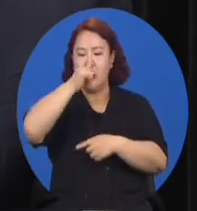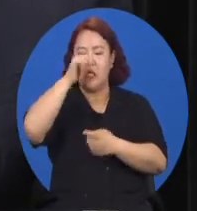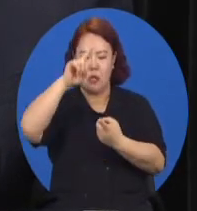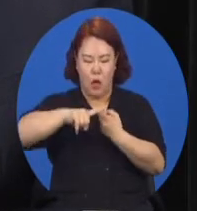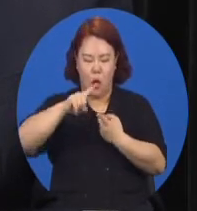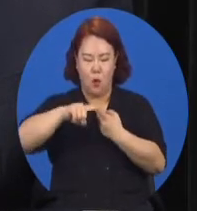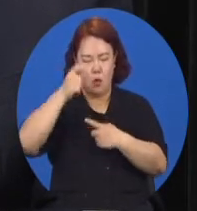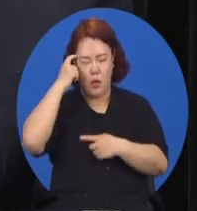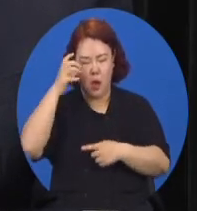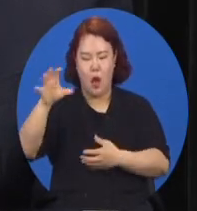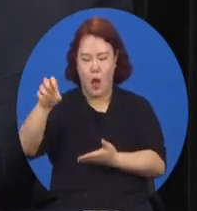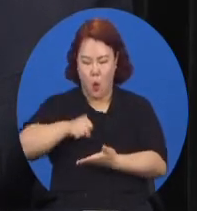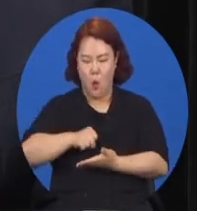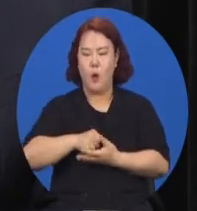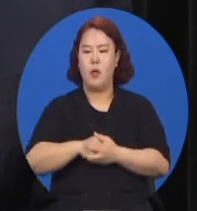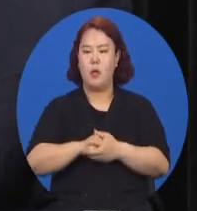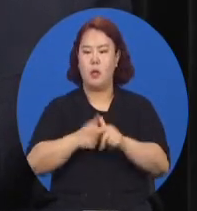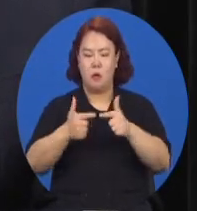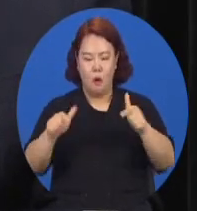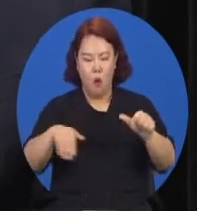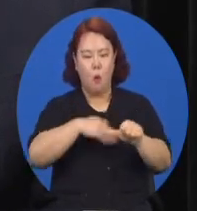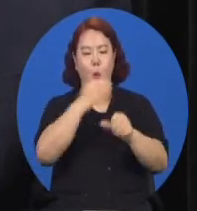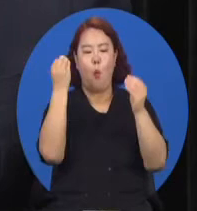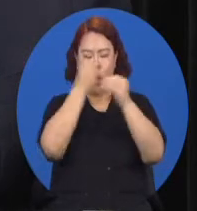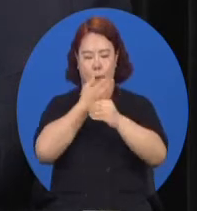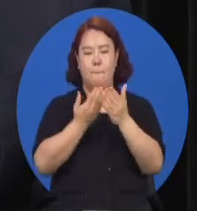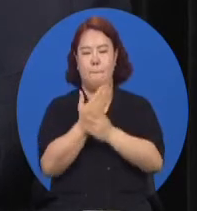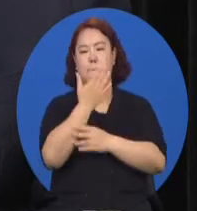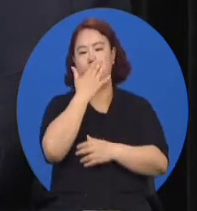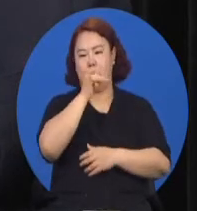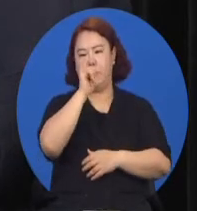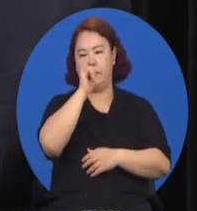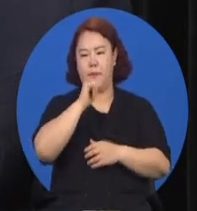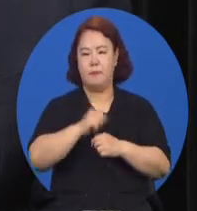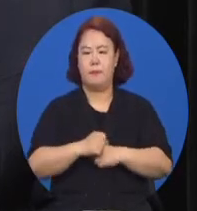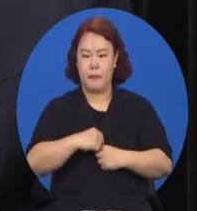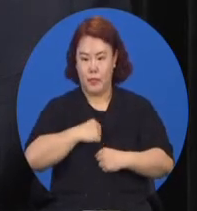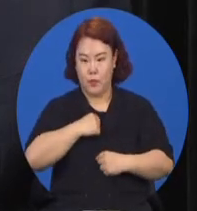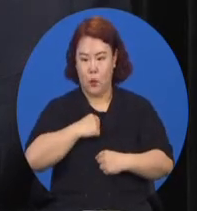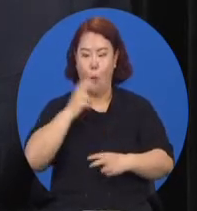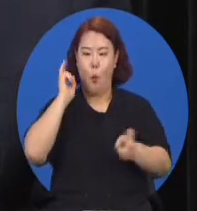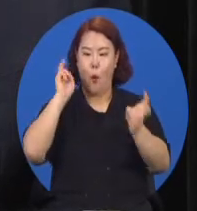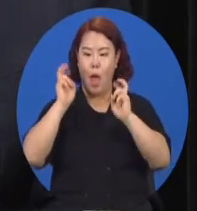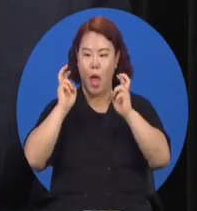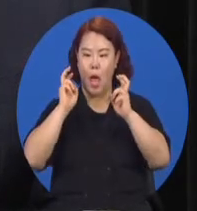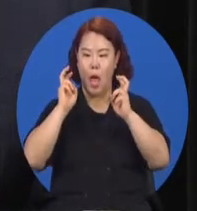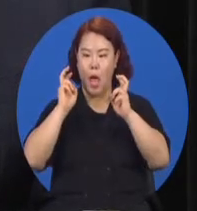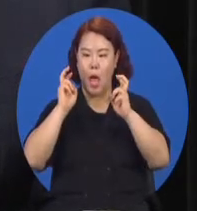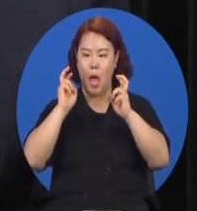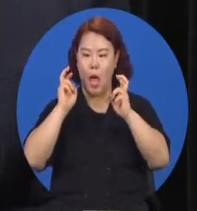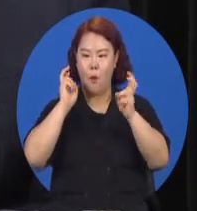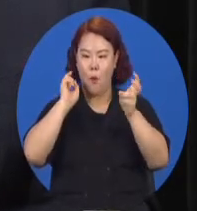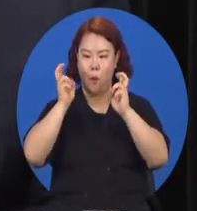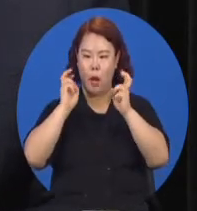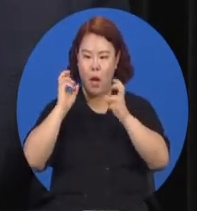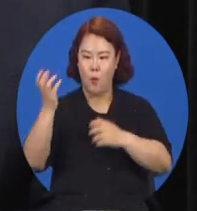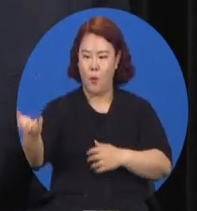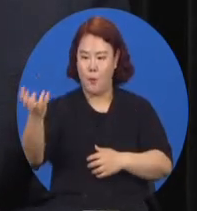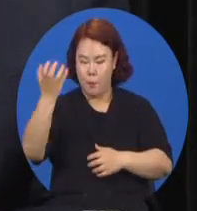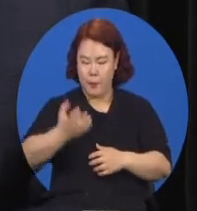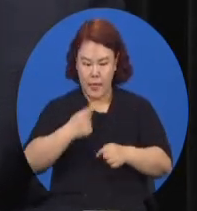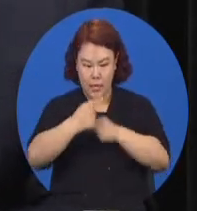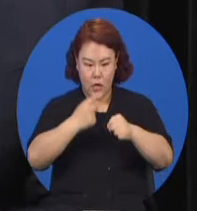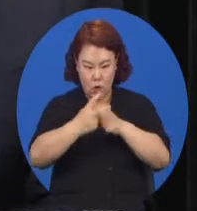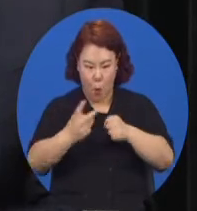오고 이렇게 하다 보니까 그런 오해들이 있는데요. 실제로 회사 본사를 1, 2년 내에 한다고 한 기억은